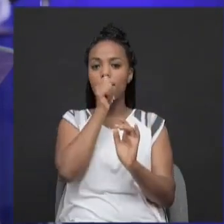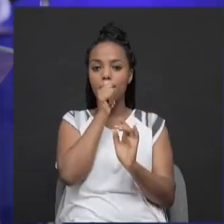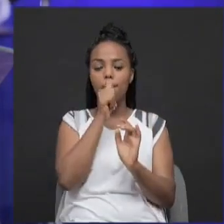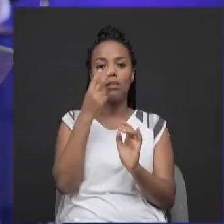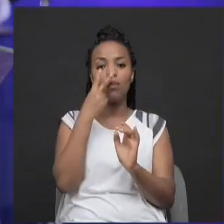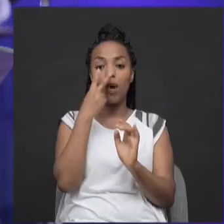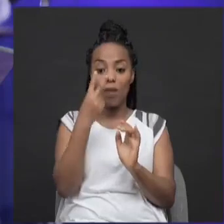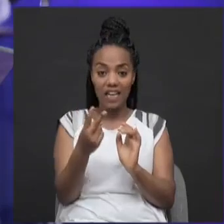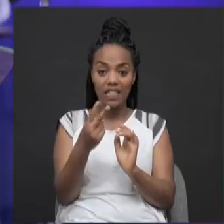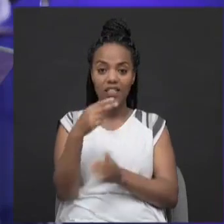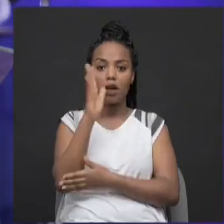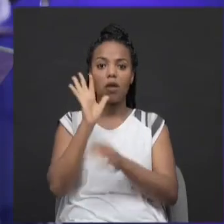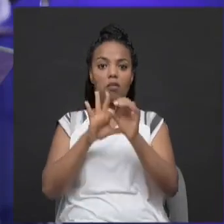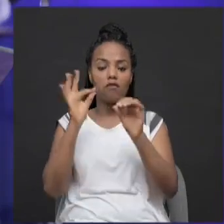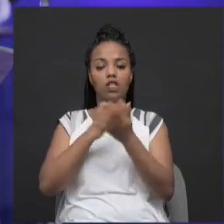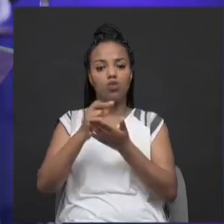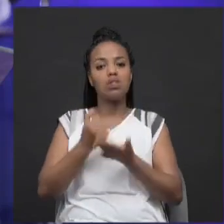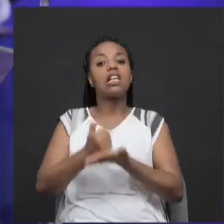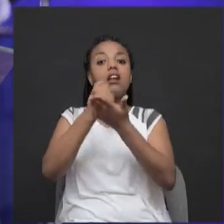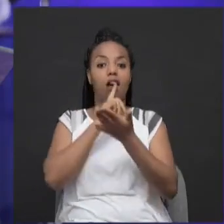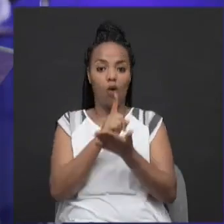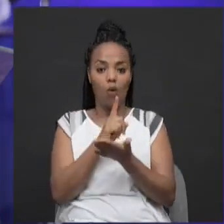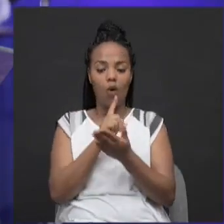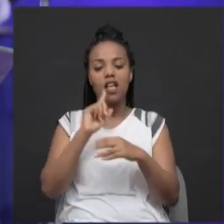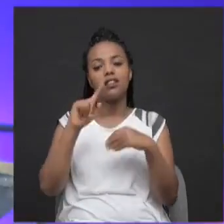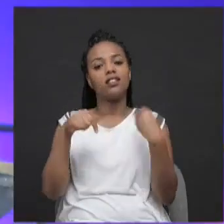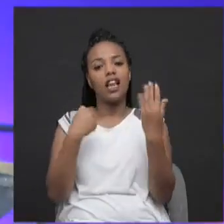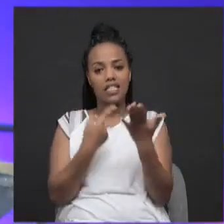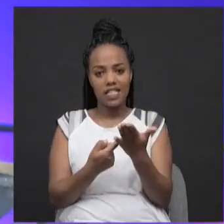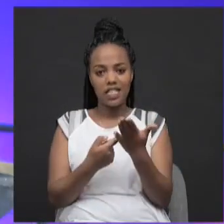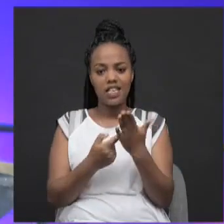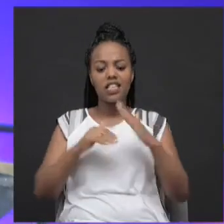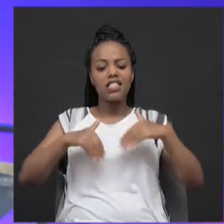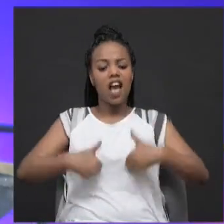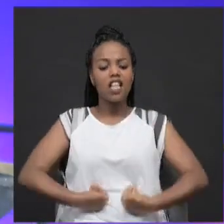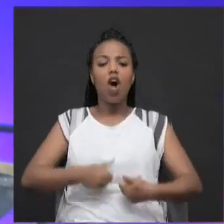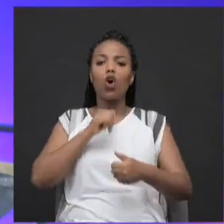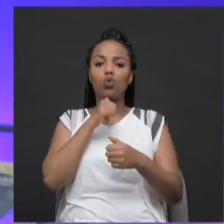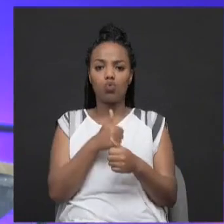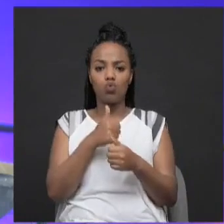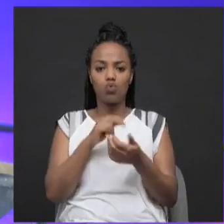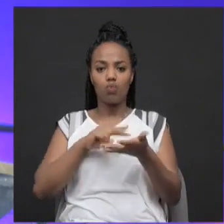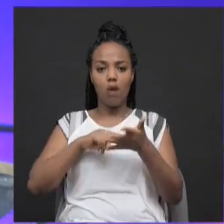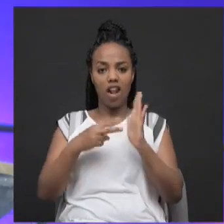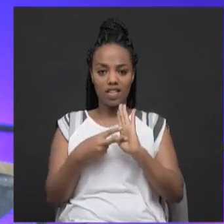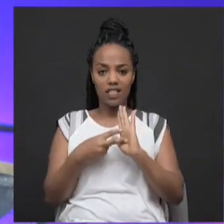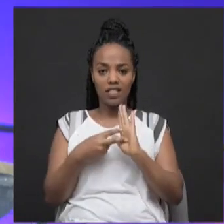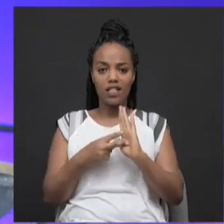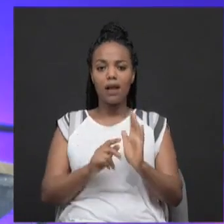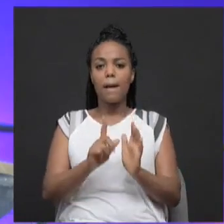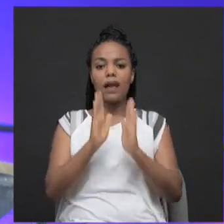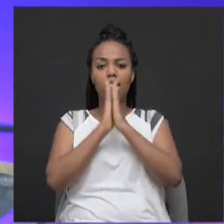መመልከት እግዚአብሔር መንፈስ ቅዱስ ከረዳን ነው። ስለዚህ ሳይታክቱ ማለት የጸሎት